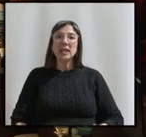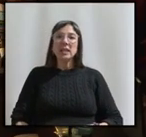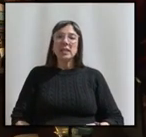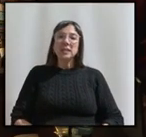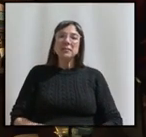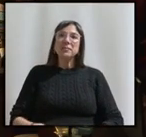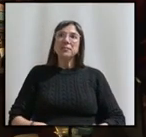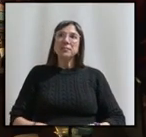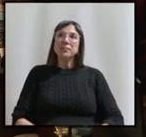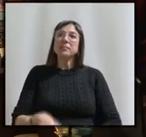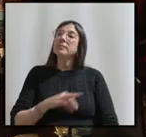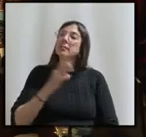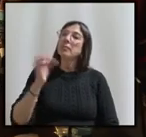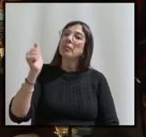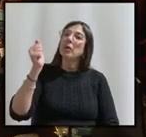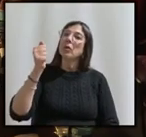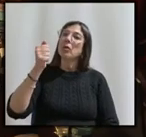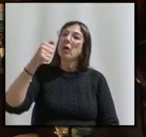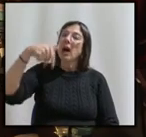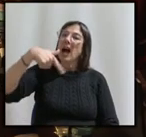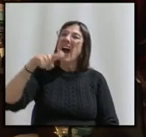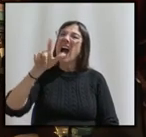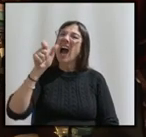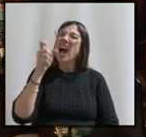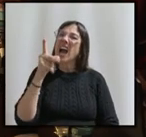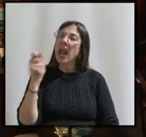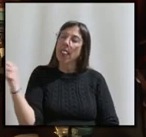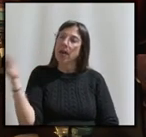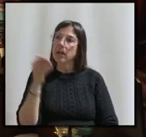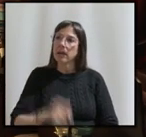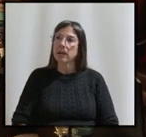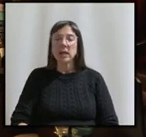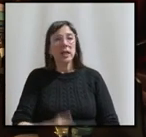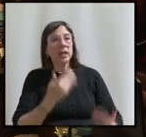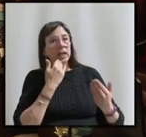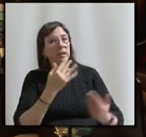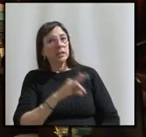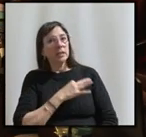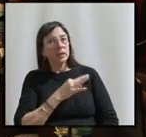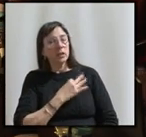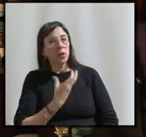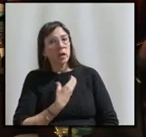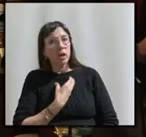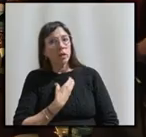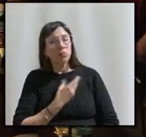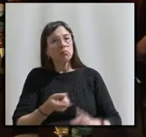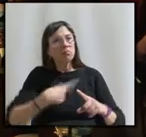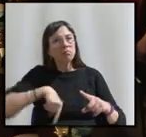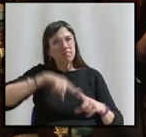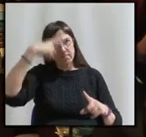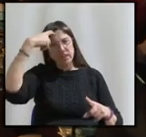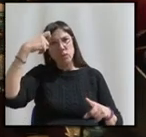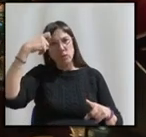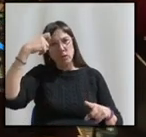endavant. Sí, gràcies, bona tarda. Bé, nosaltres crec recordar que els dos últims cops que s'ha presentat l'ICIO